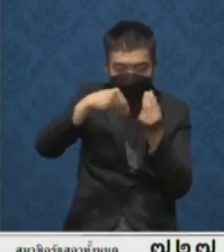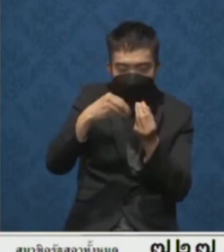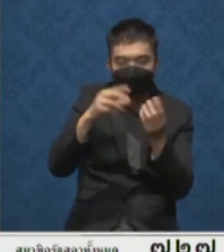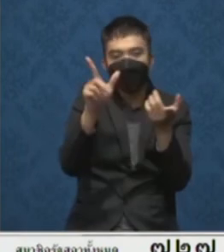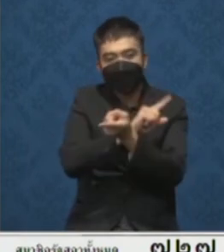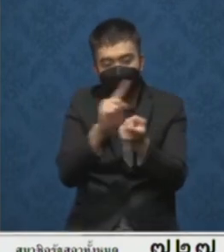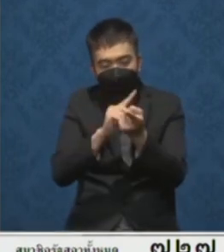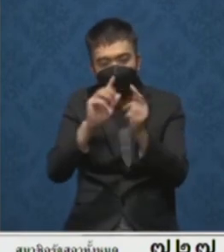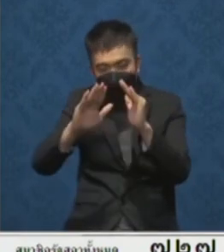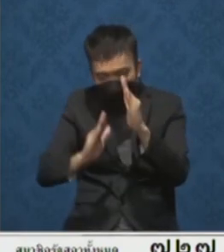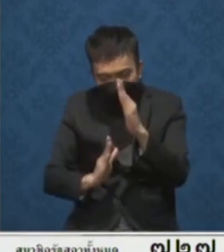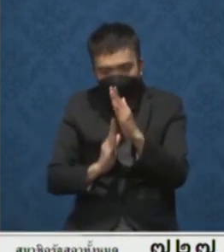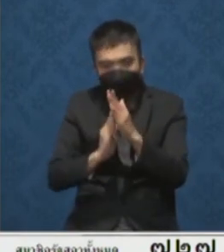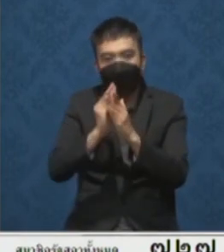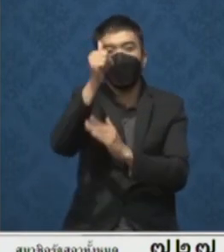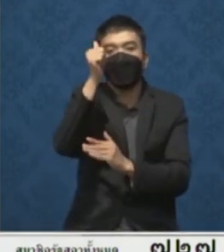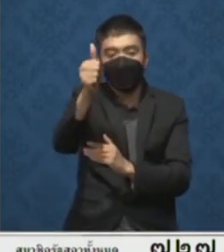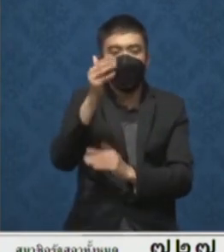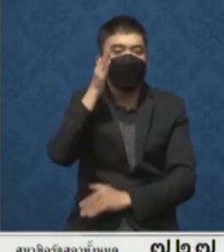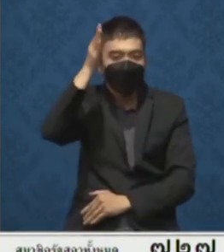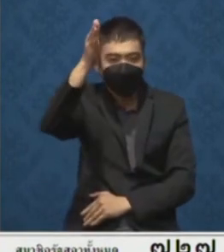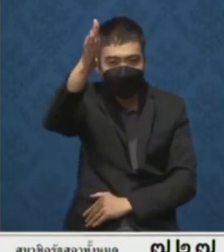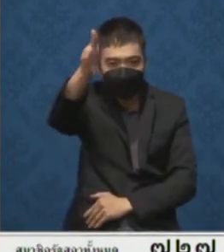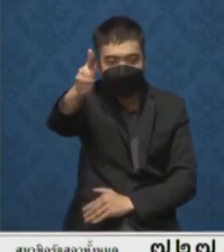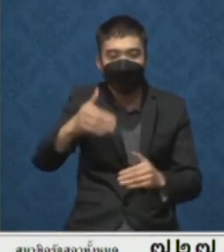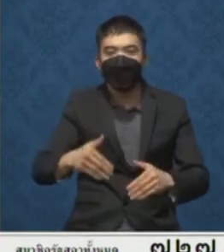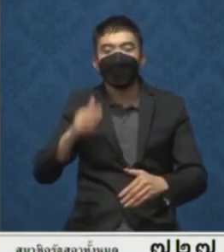มให้กับประเทศและเพื่อต่อไปในอนาคตนะคะเราไม่